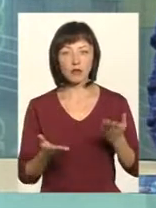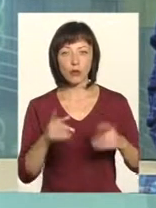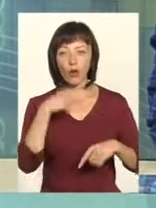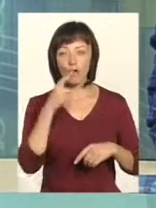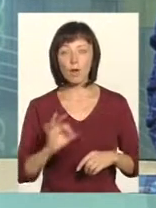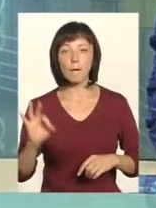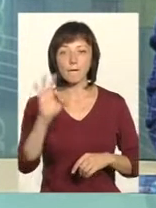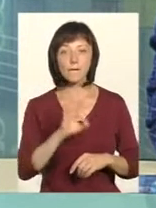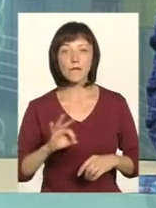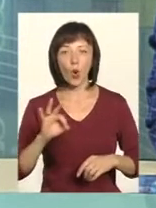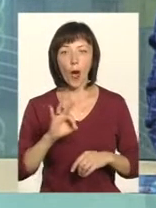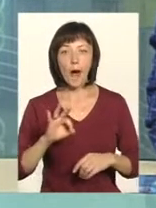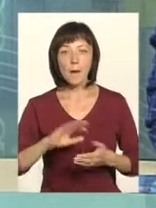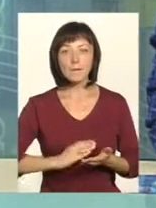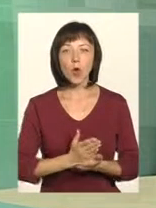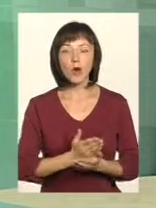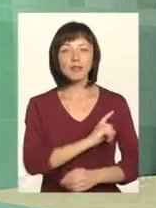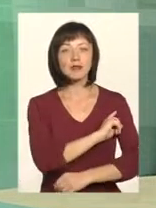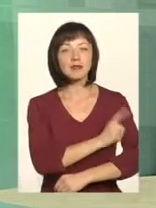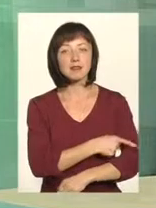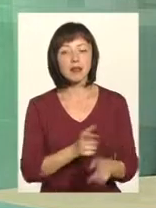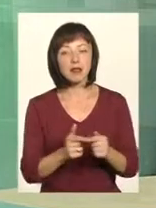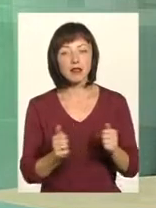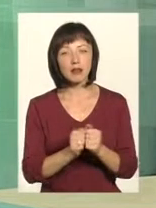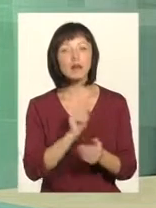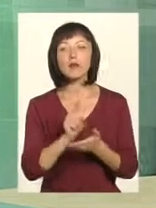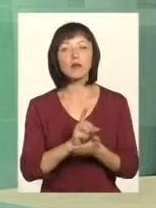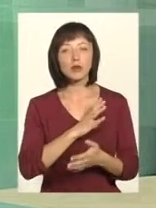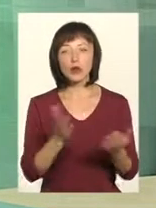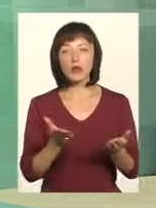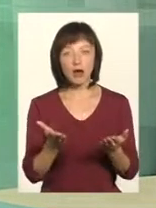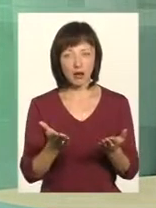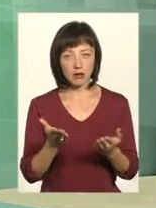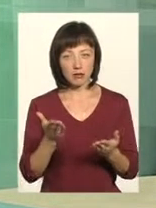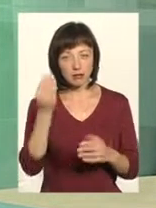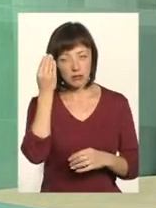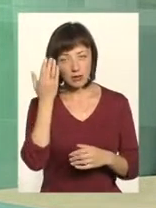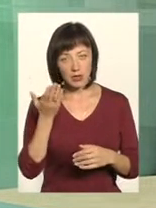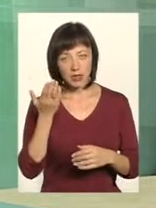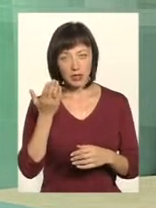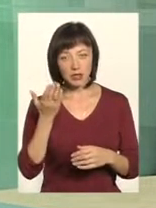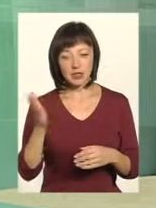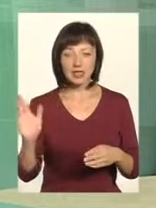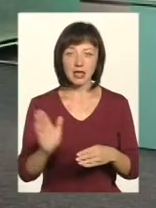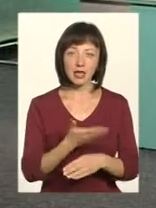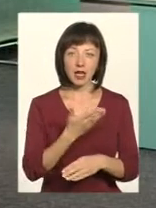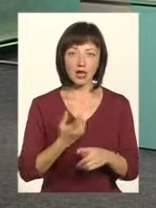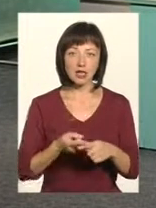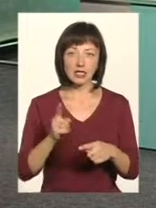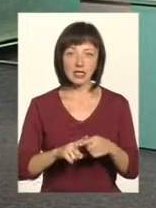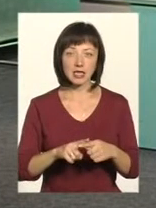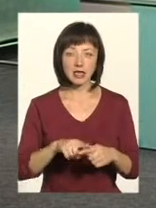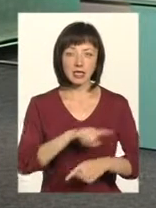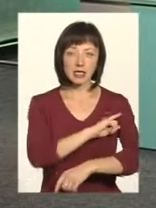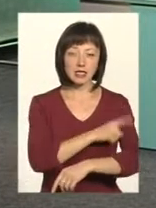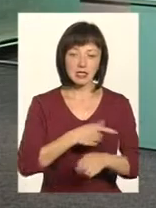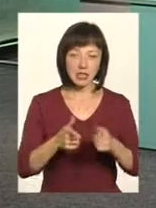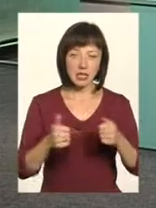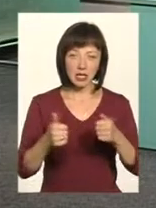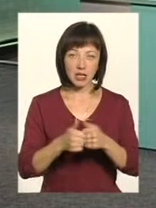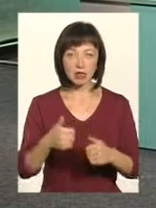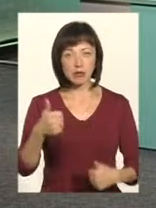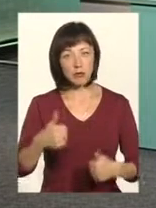про політсили, на вашу думку, що це має бути? Зняття з політичних, власне, зняття цих сил з